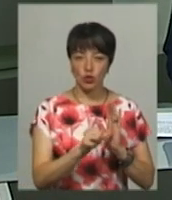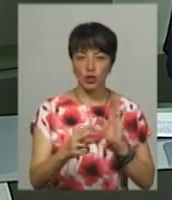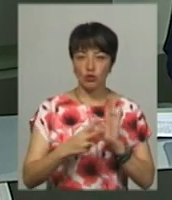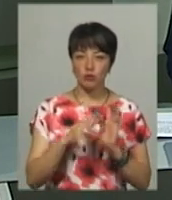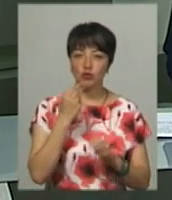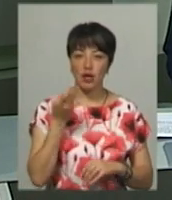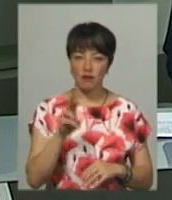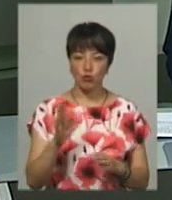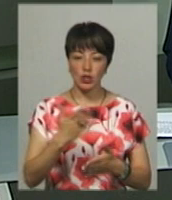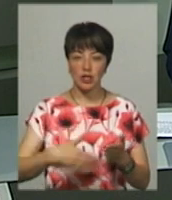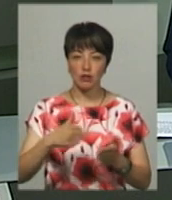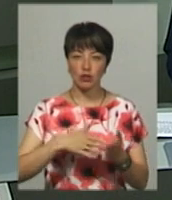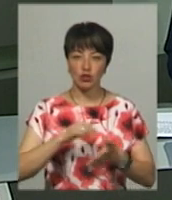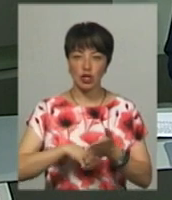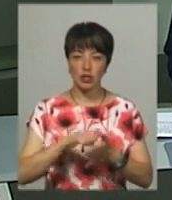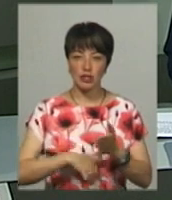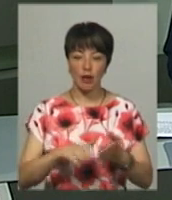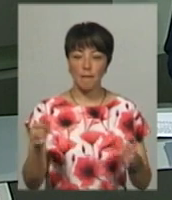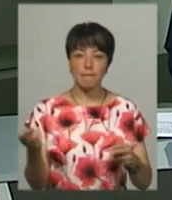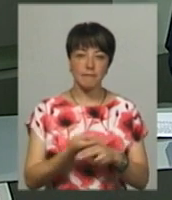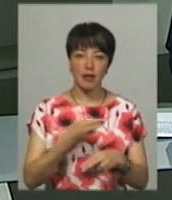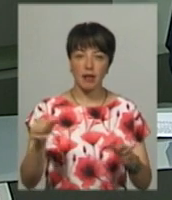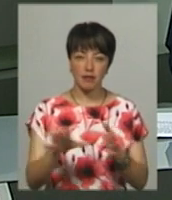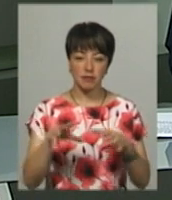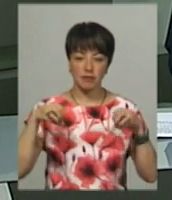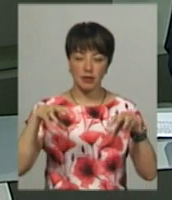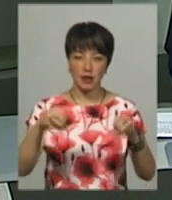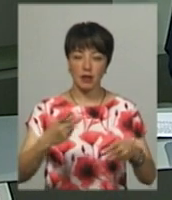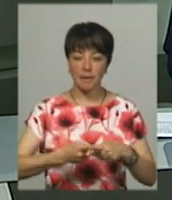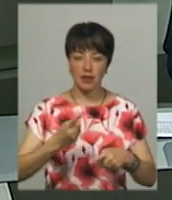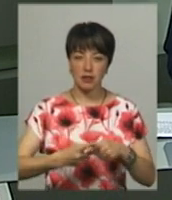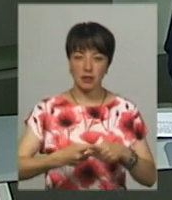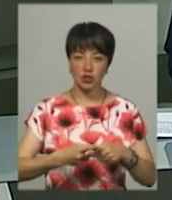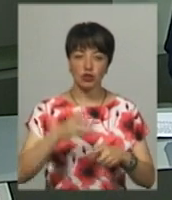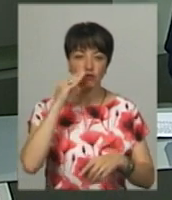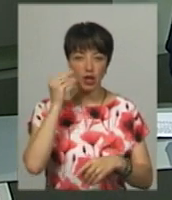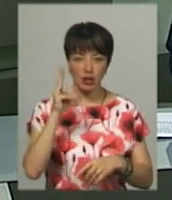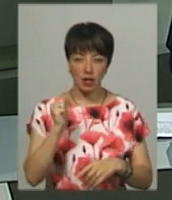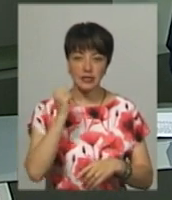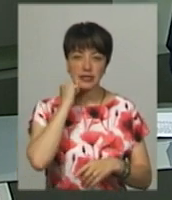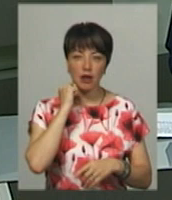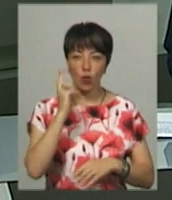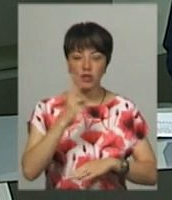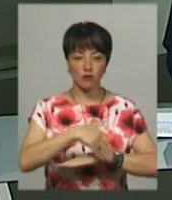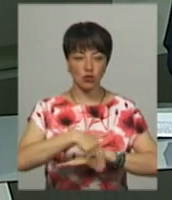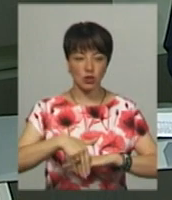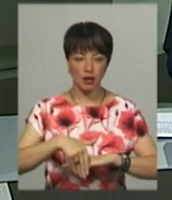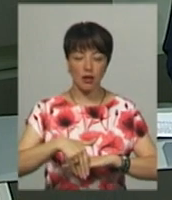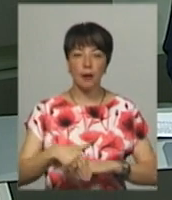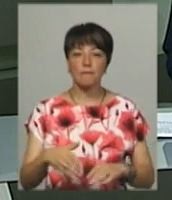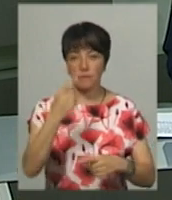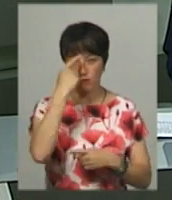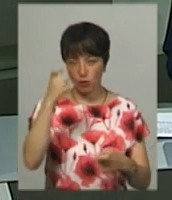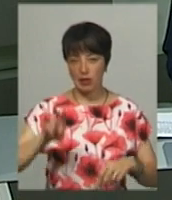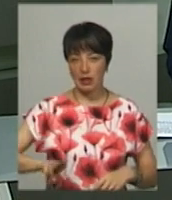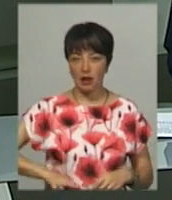7 червня буде скасовано через знеструмлення контактної мережі на перехресті вулиці Шевченка та Старокостянтинівське шосе. Про це